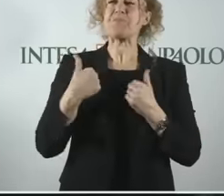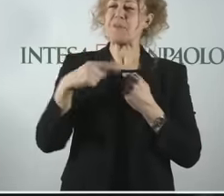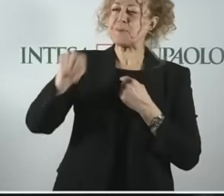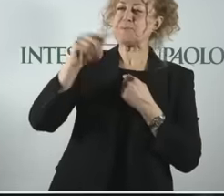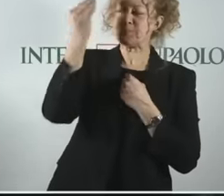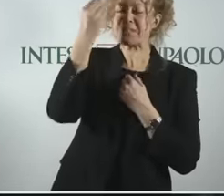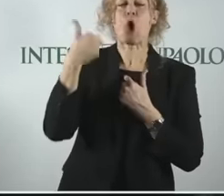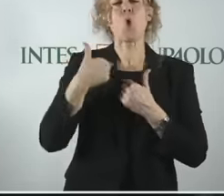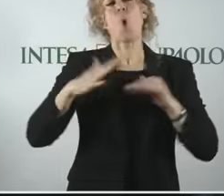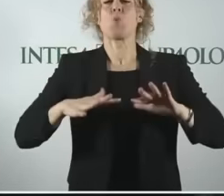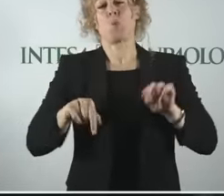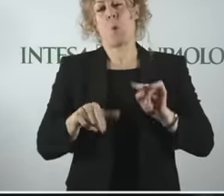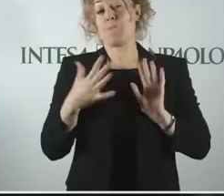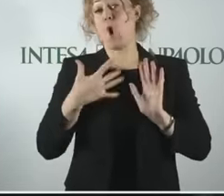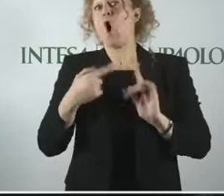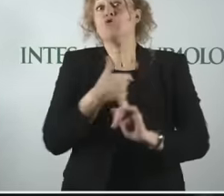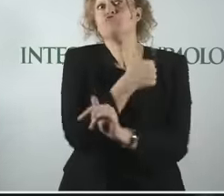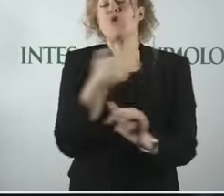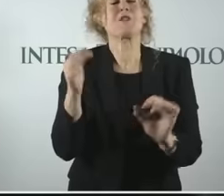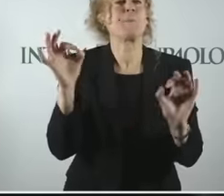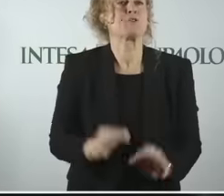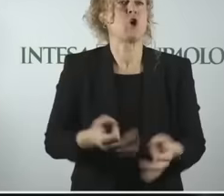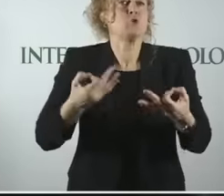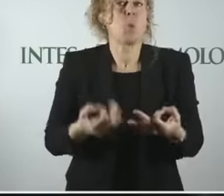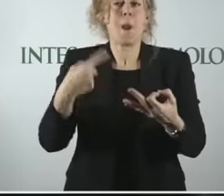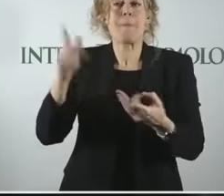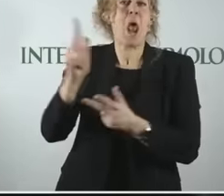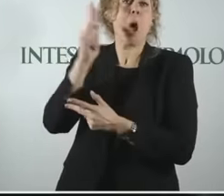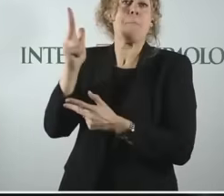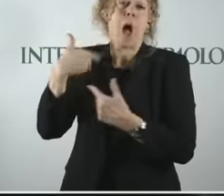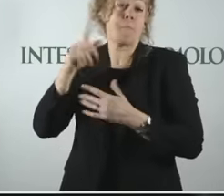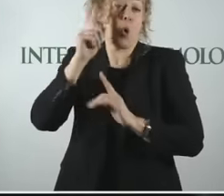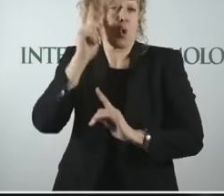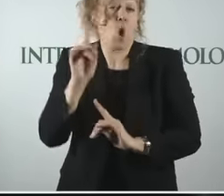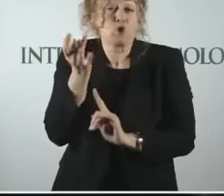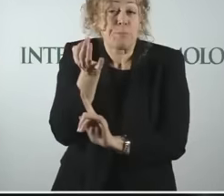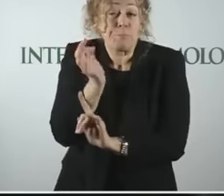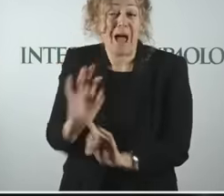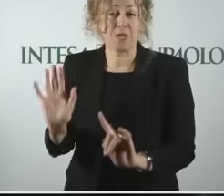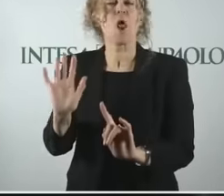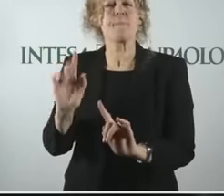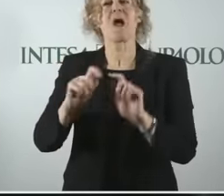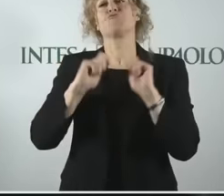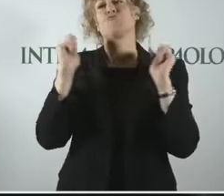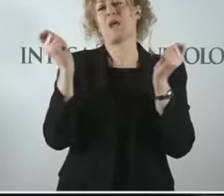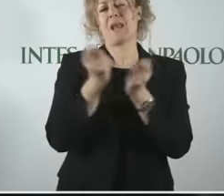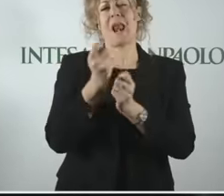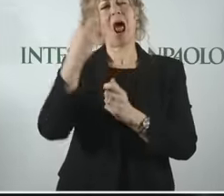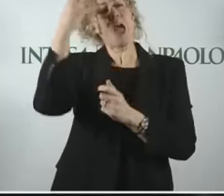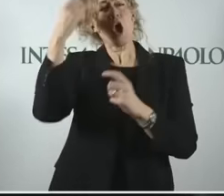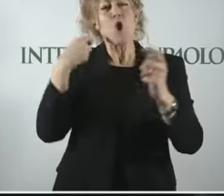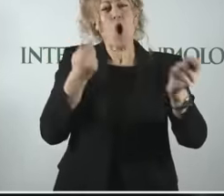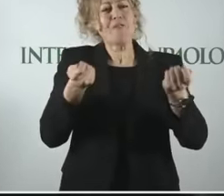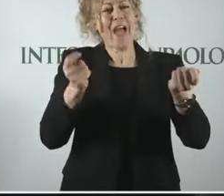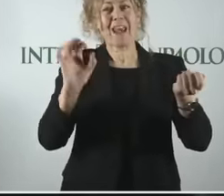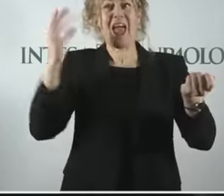cosa non ci metterei la mano sul fuoco per lo Stato Pontificio non lo so cioè in modo specifico ma in generale i governi dell'età